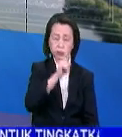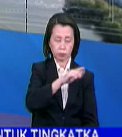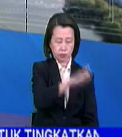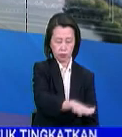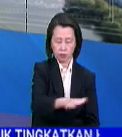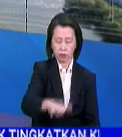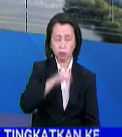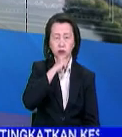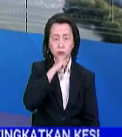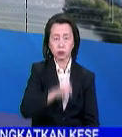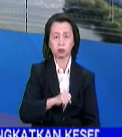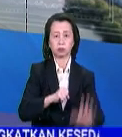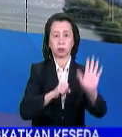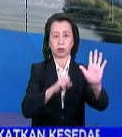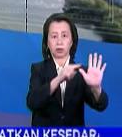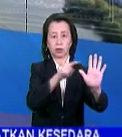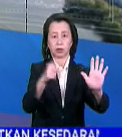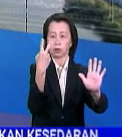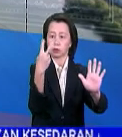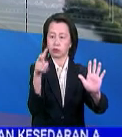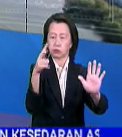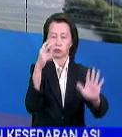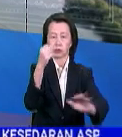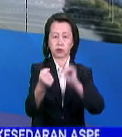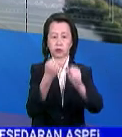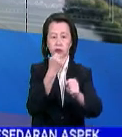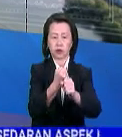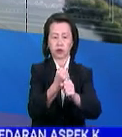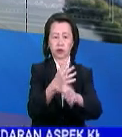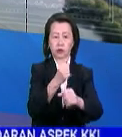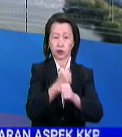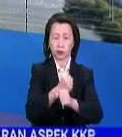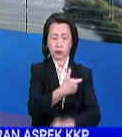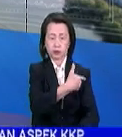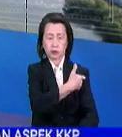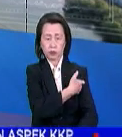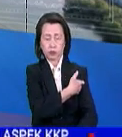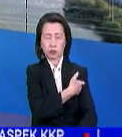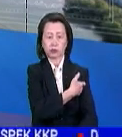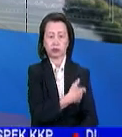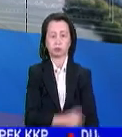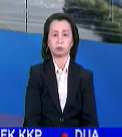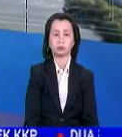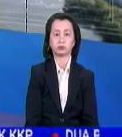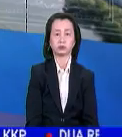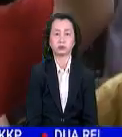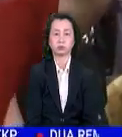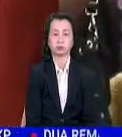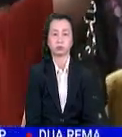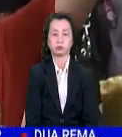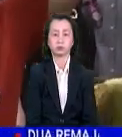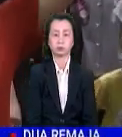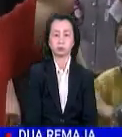kanak-kanak berumur antara 5 hingga 12 tahun menerima vaksin kofit 19